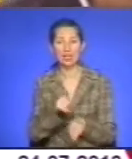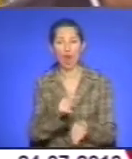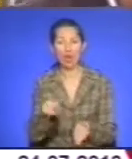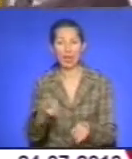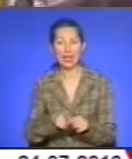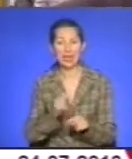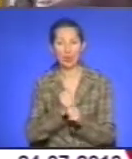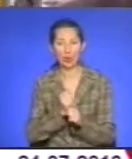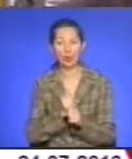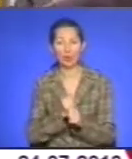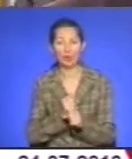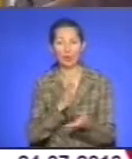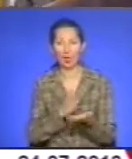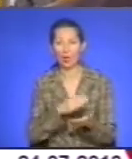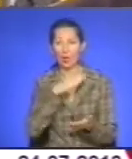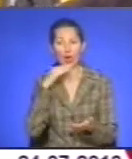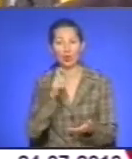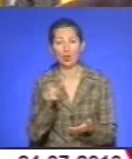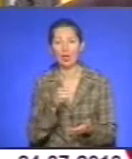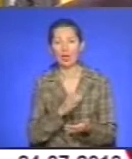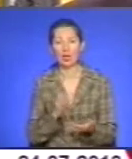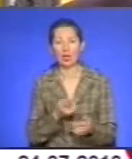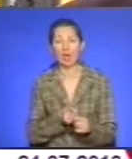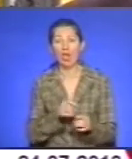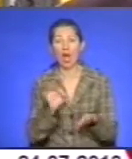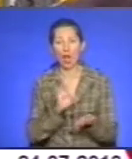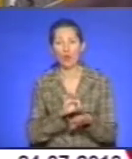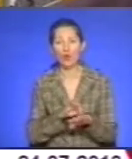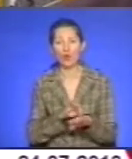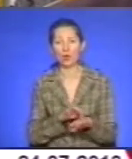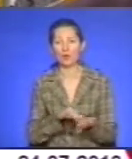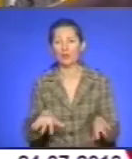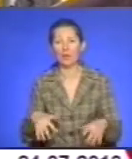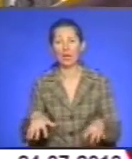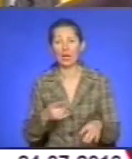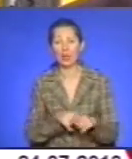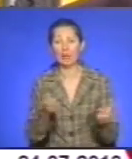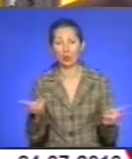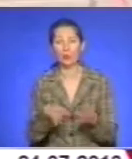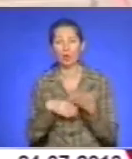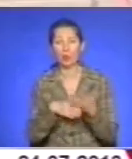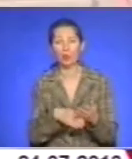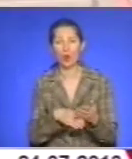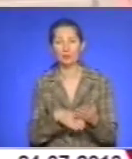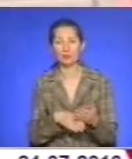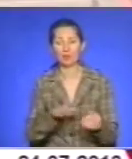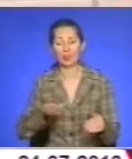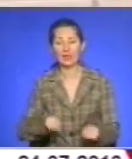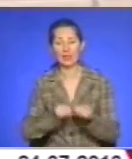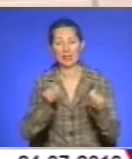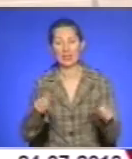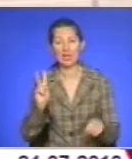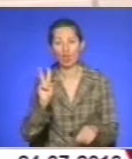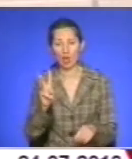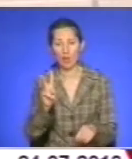які працюють, є ще багато людей, які немічні, які хворі, які потребують допомоги. Після відкриття